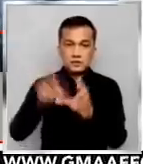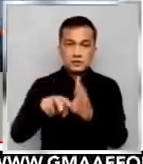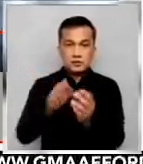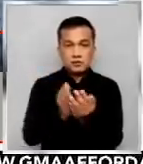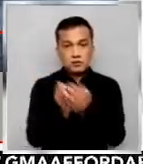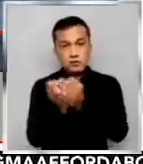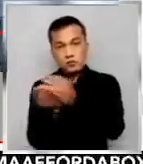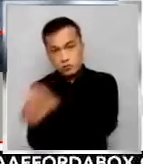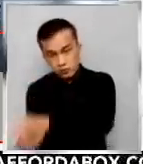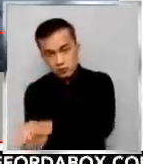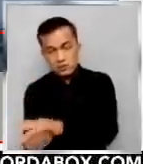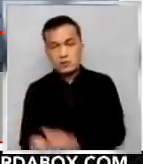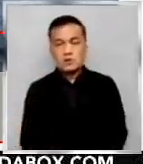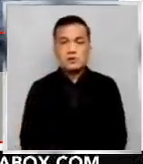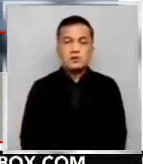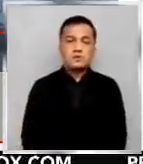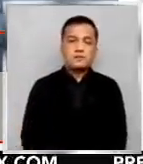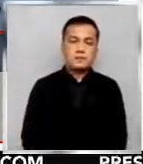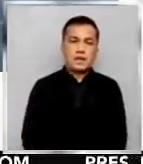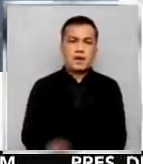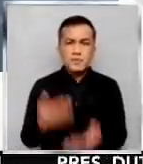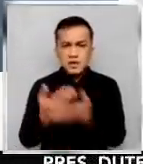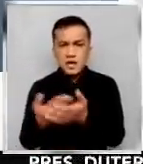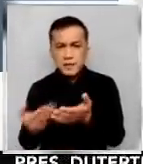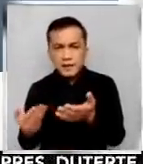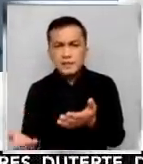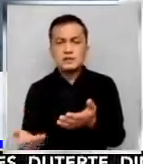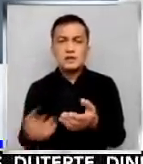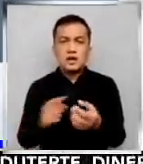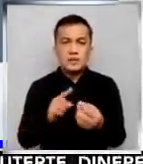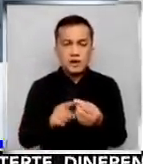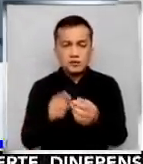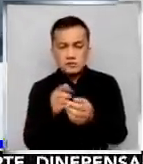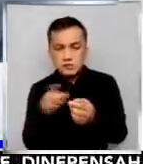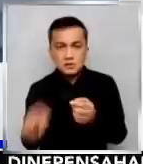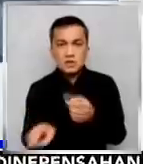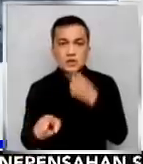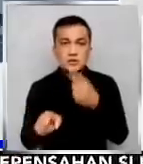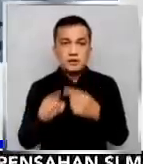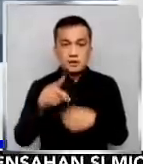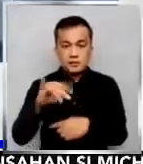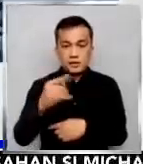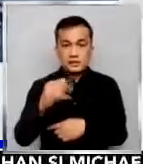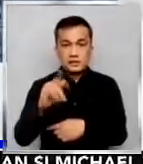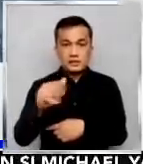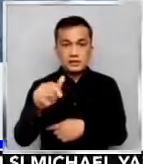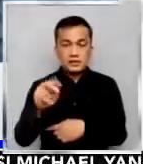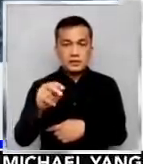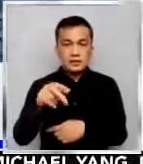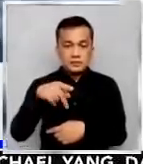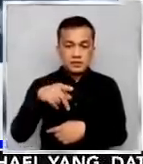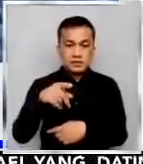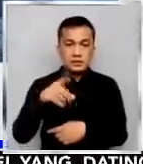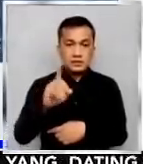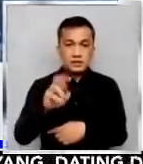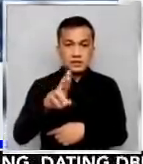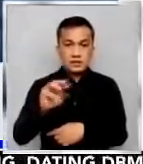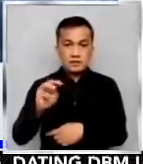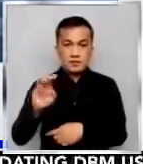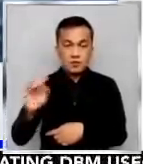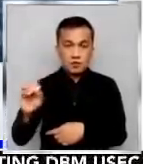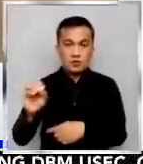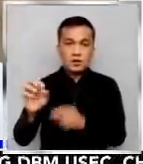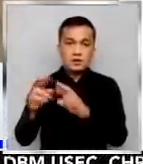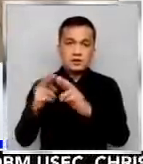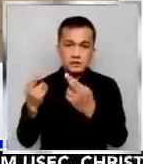Ang mga gamit na apil nasa ilalom. Ayon sa Pagadian City PD RRMO, magkakaanak ang mga naisalbang pasahero na karamihan ay mga